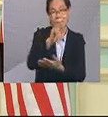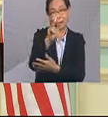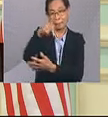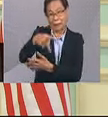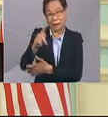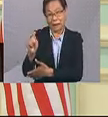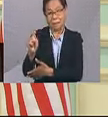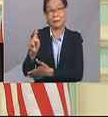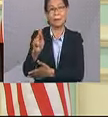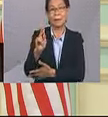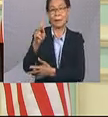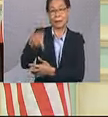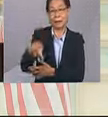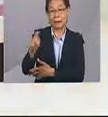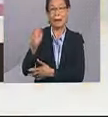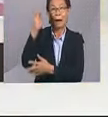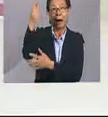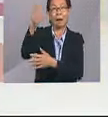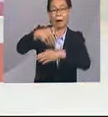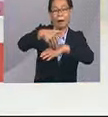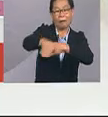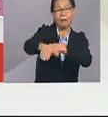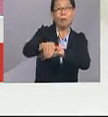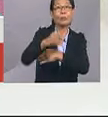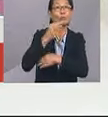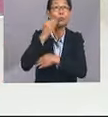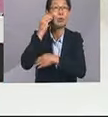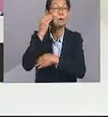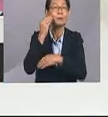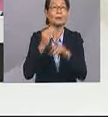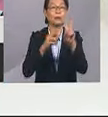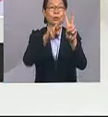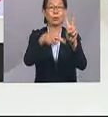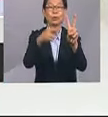KPT, Kementerian Pengajian Tinggi akan menghantar pulang seramai